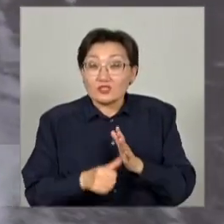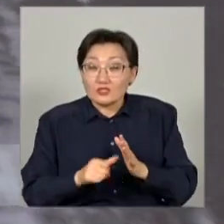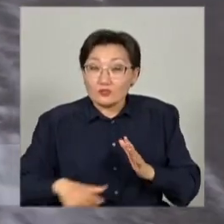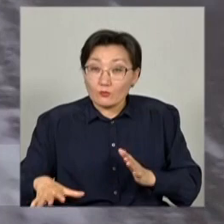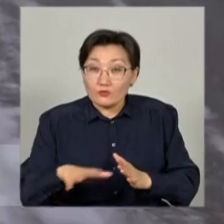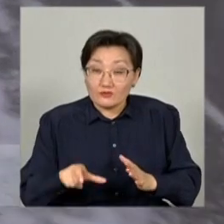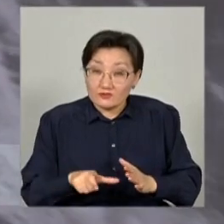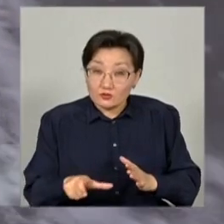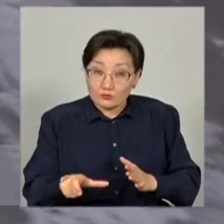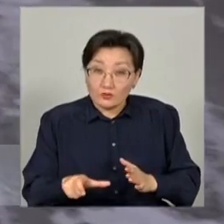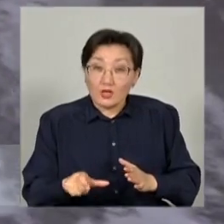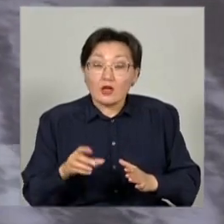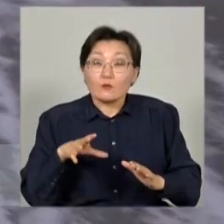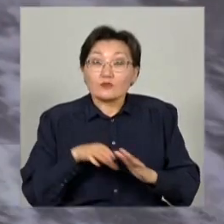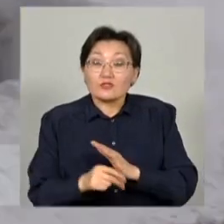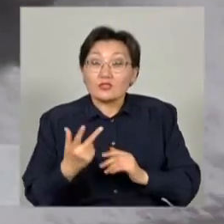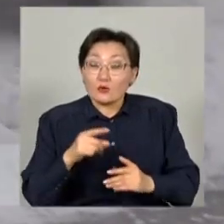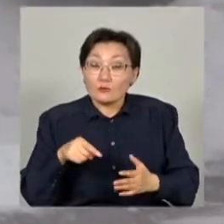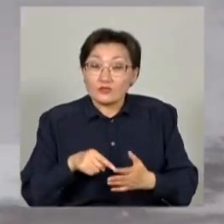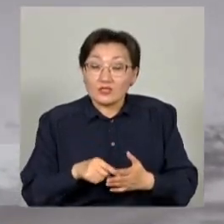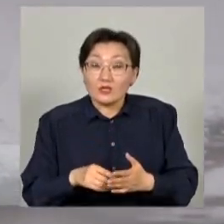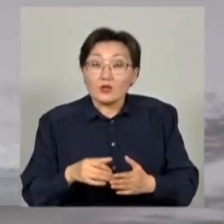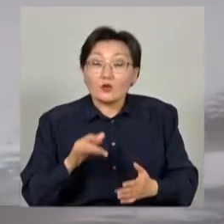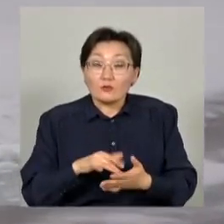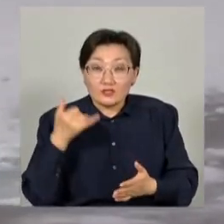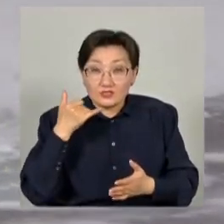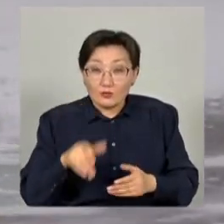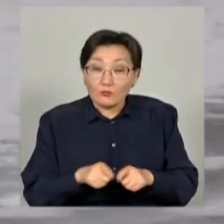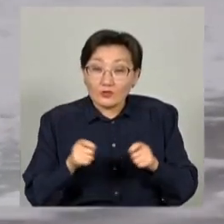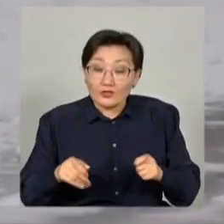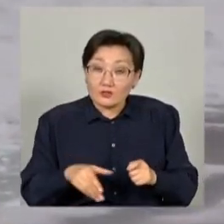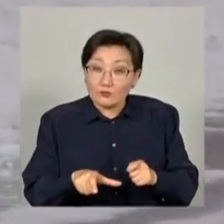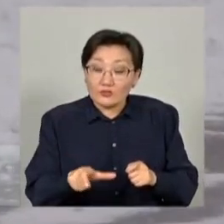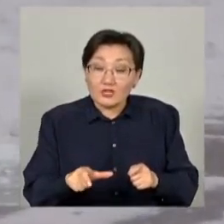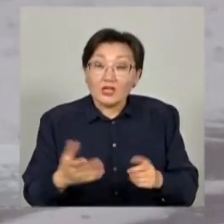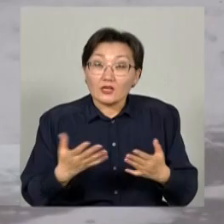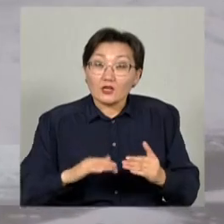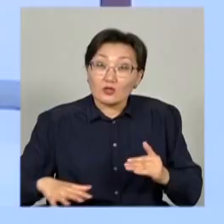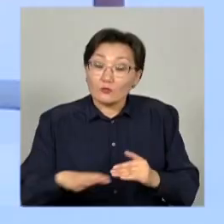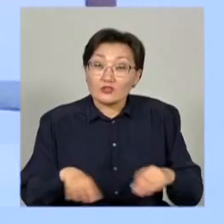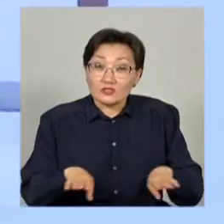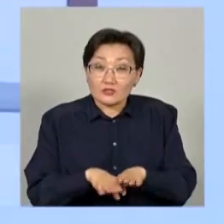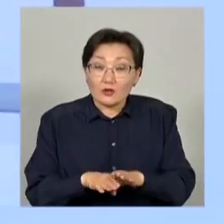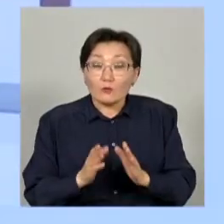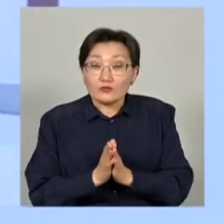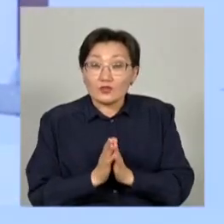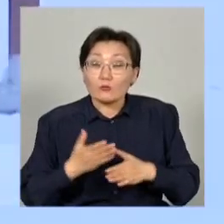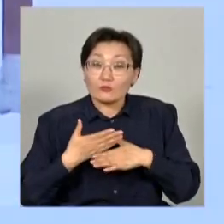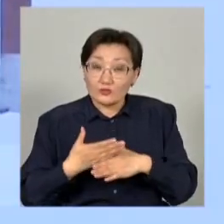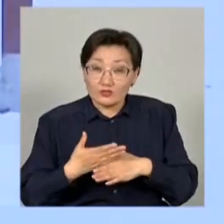участков автодорог. Топ-3 вопроса в колл-центре «КазАвтожола» – когда откроют дорогу, какие именно участки закрыты и просьбы о